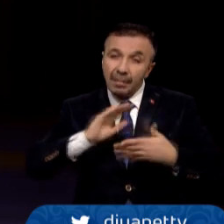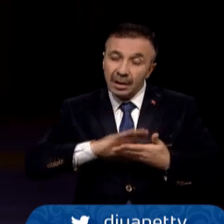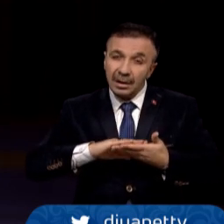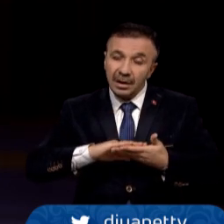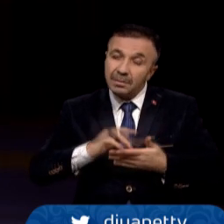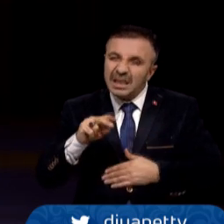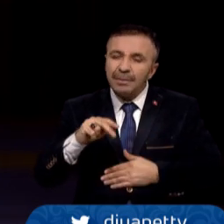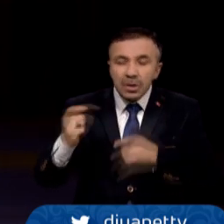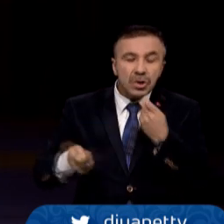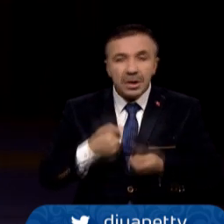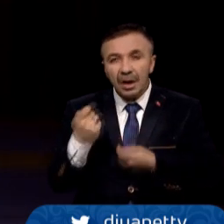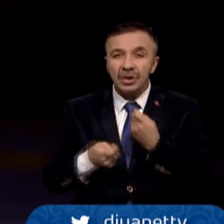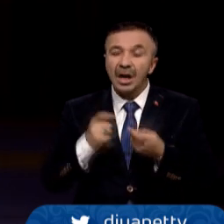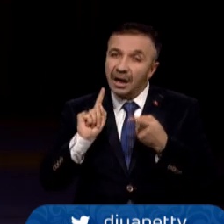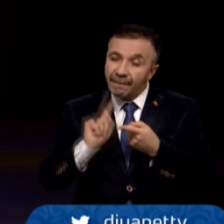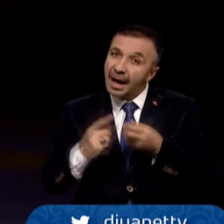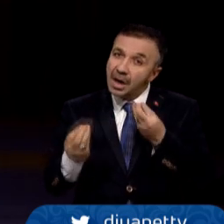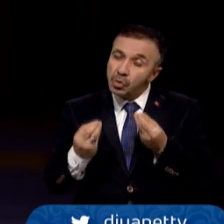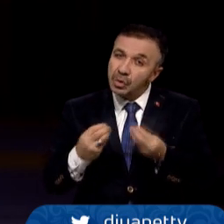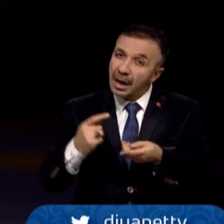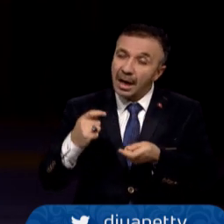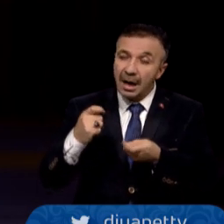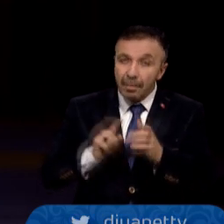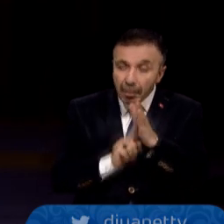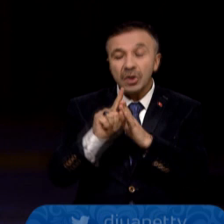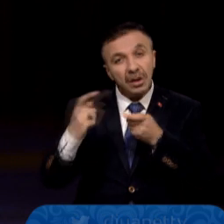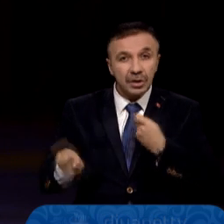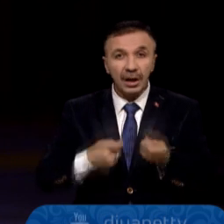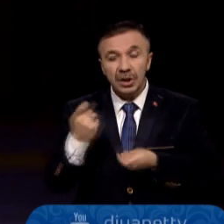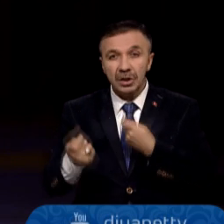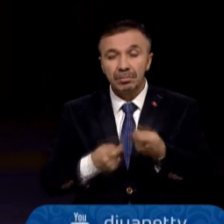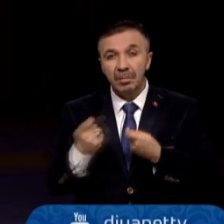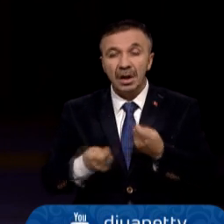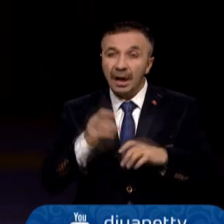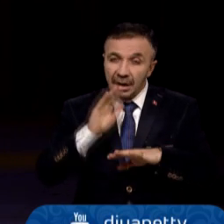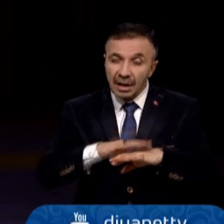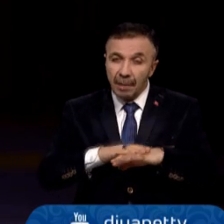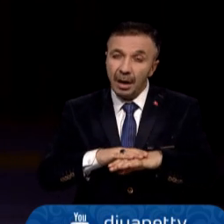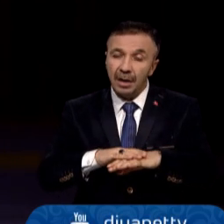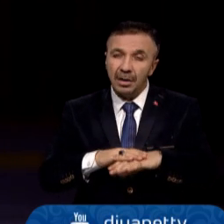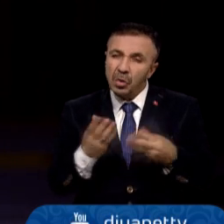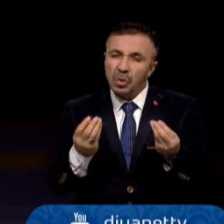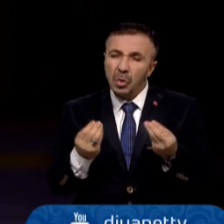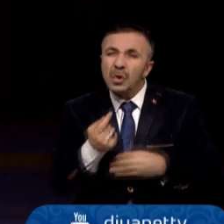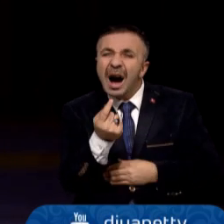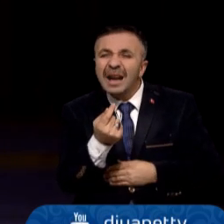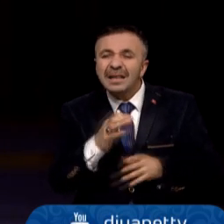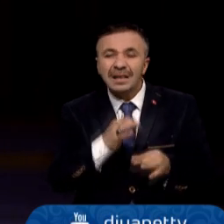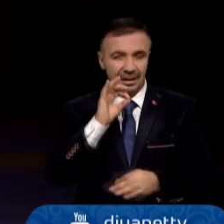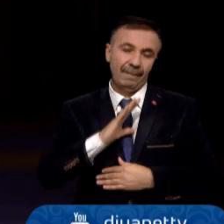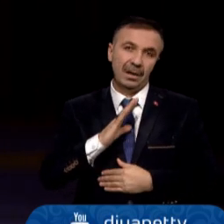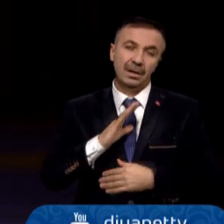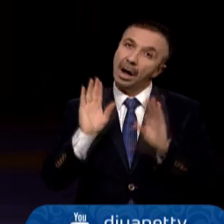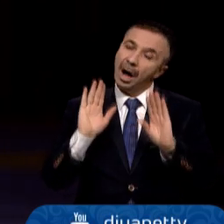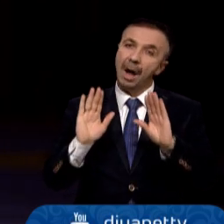arkadaşlarımız kadar çalışan ve güzel başarıların çalışmaların altına imza atan çok